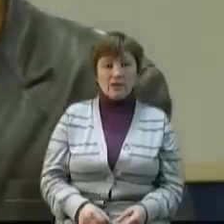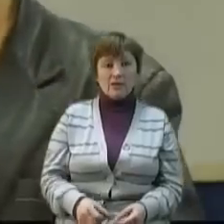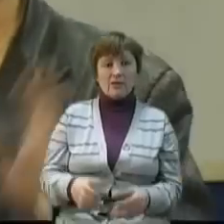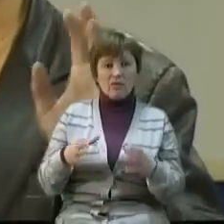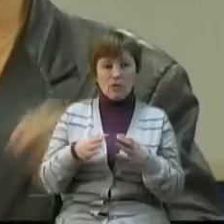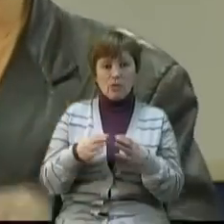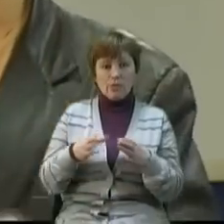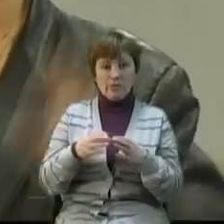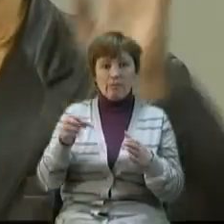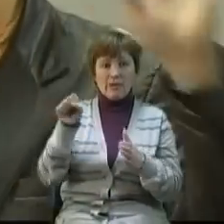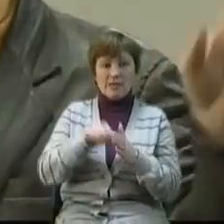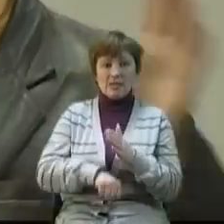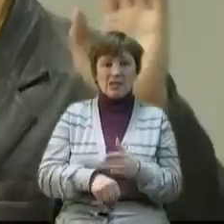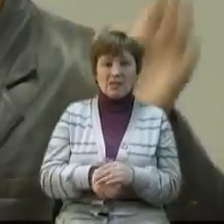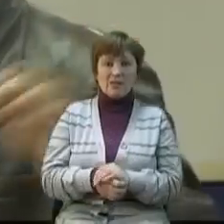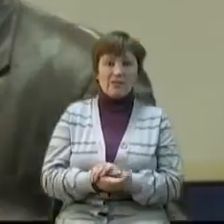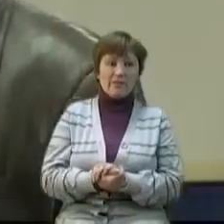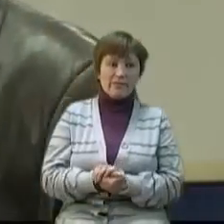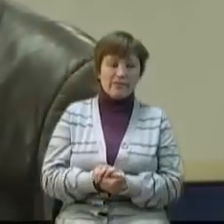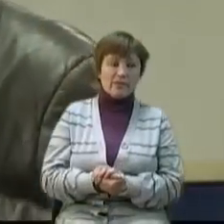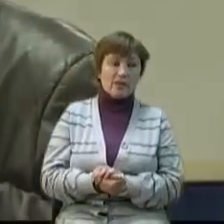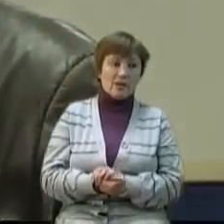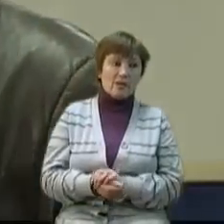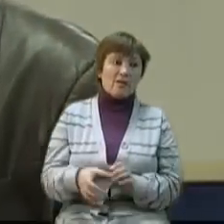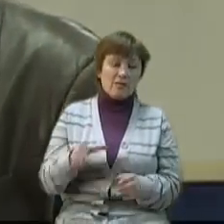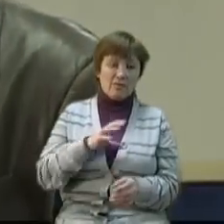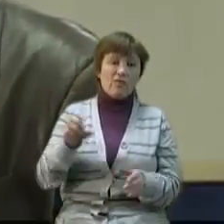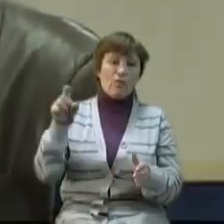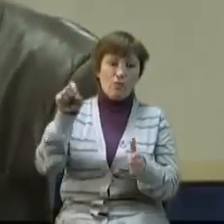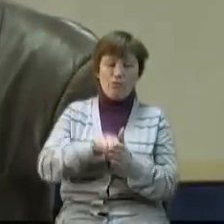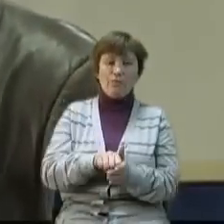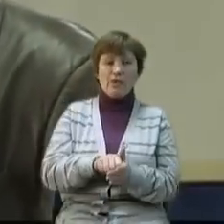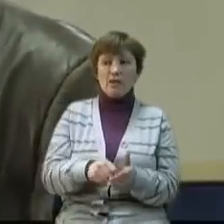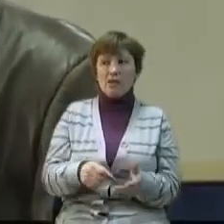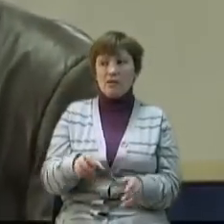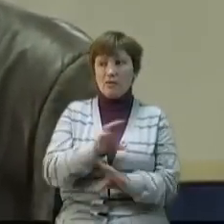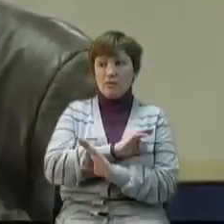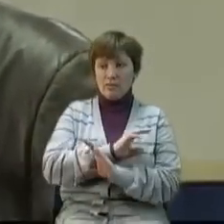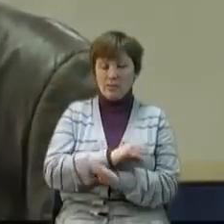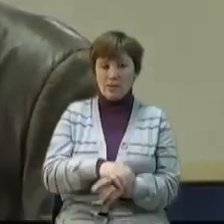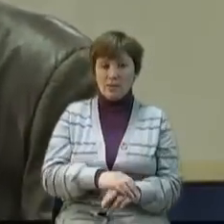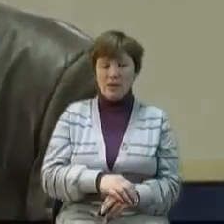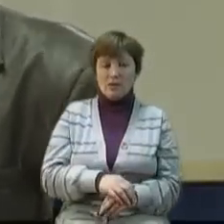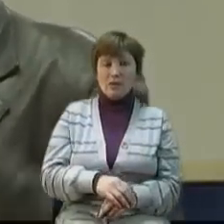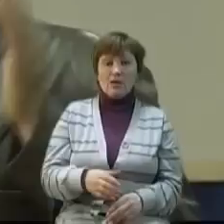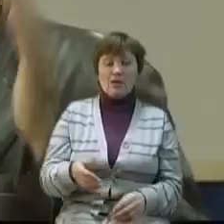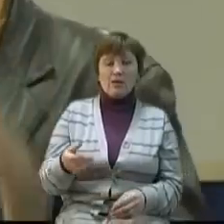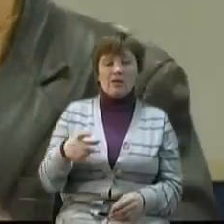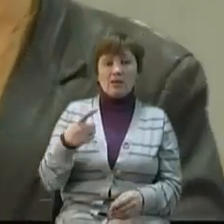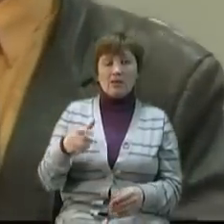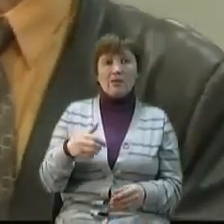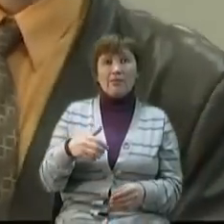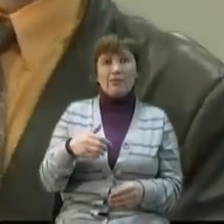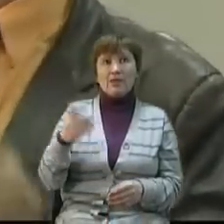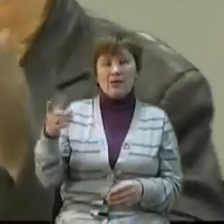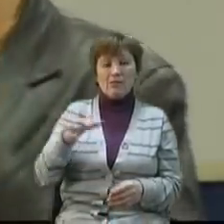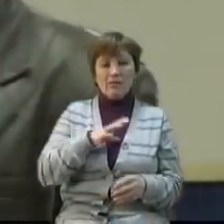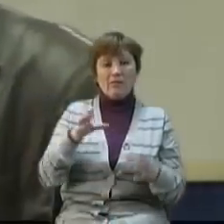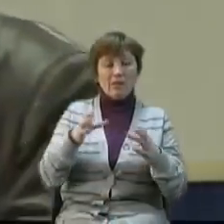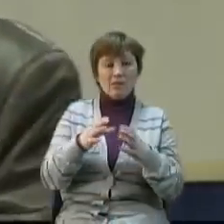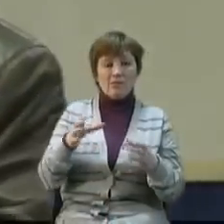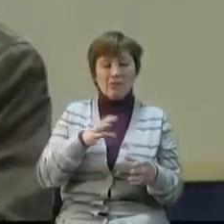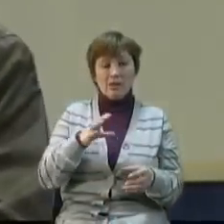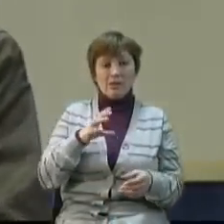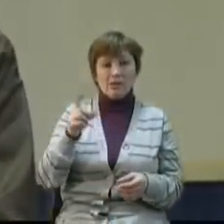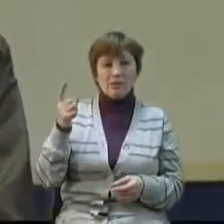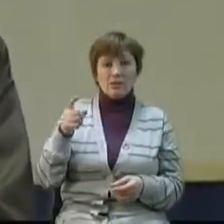что все, которые там погибали, в основном люди, это военные, это снайпера, это люди,